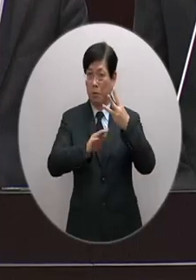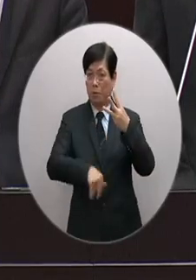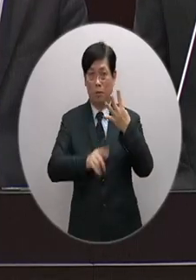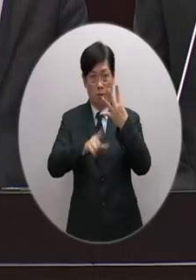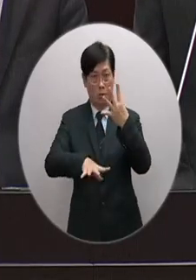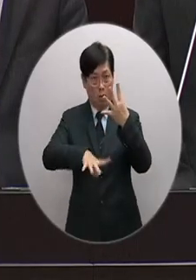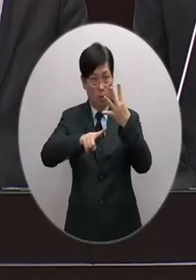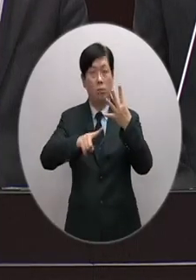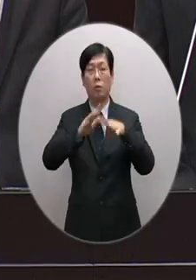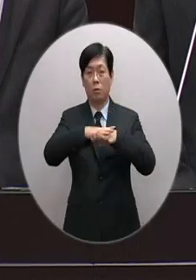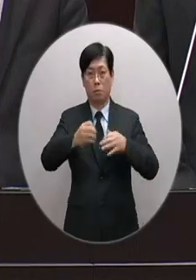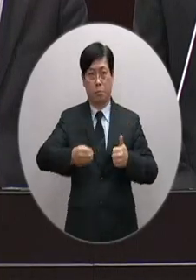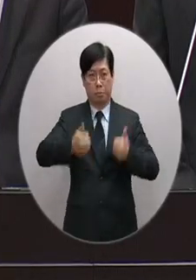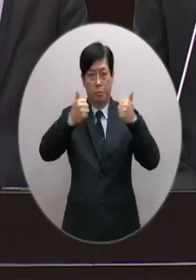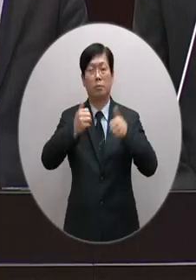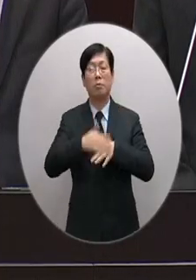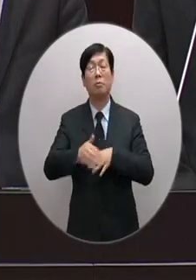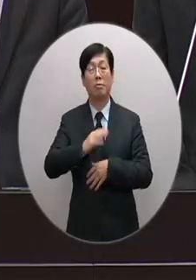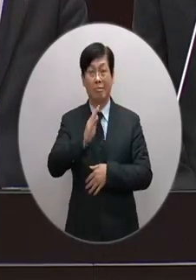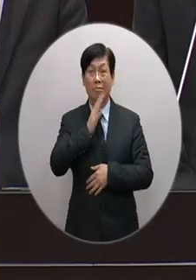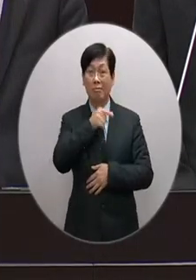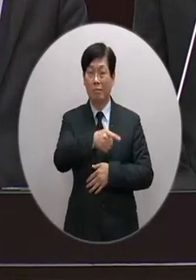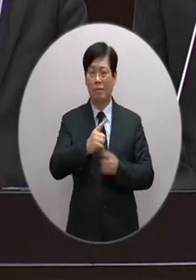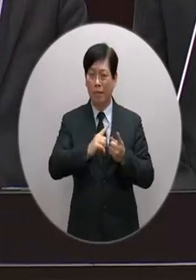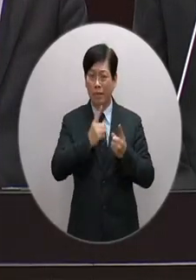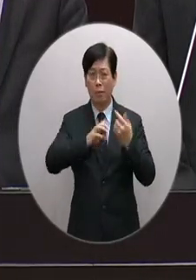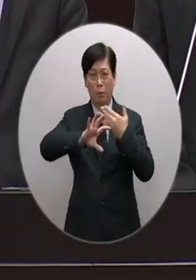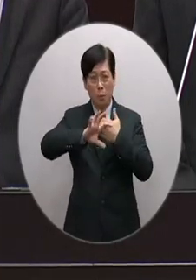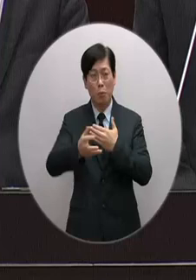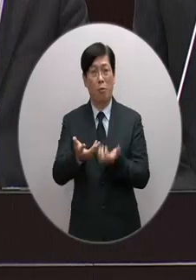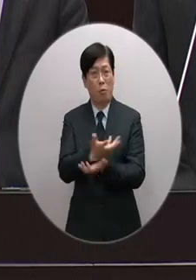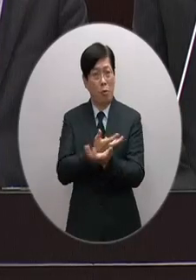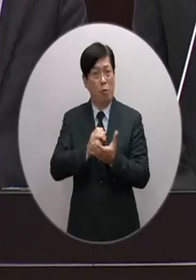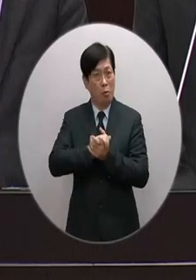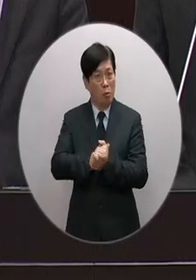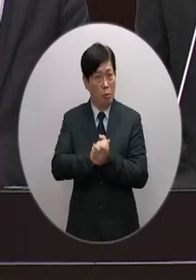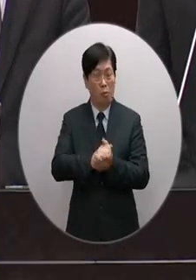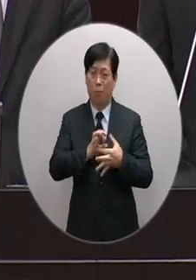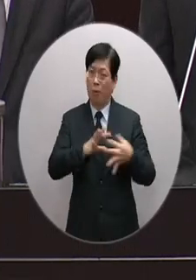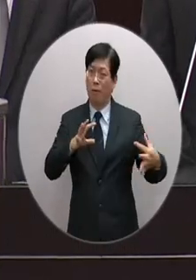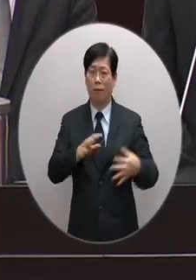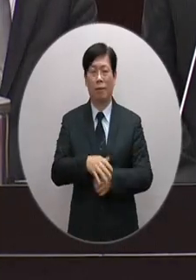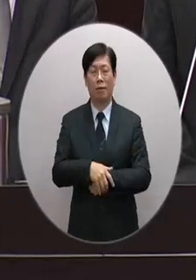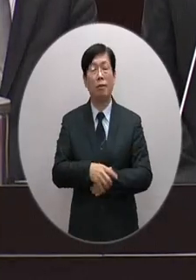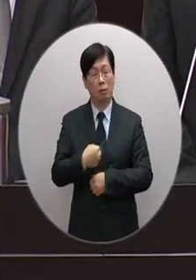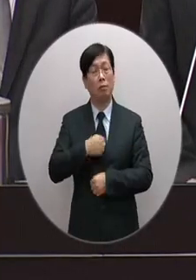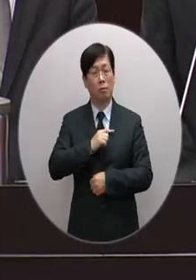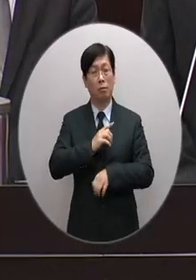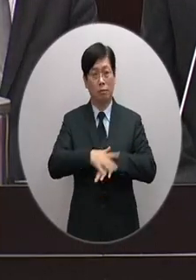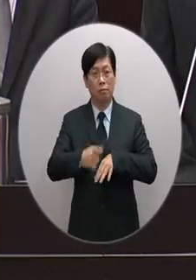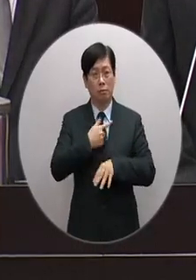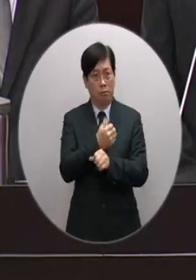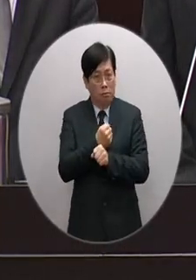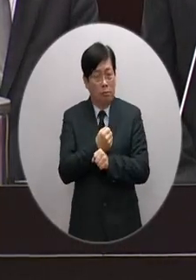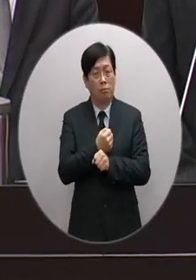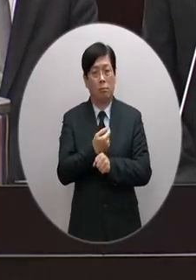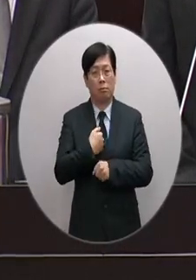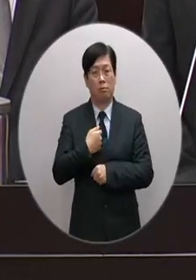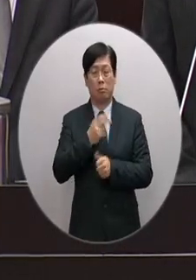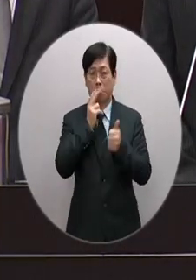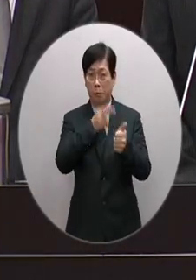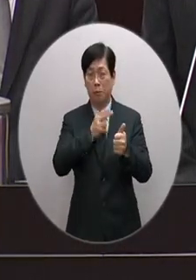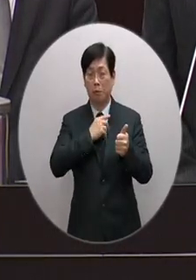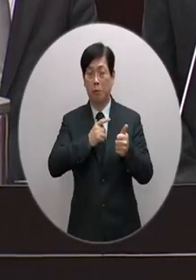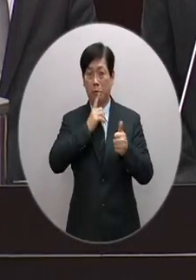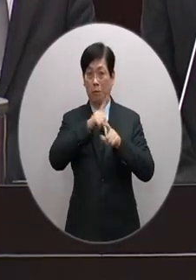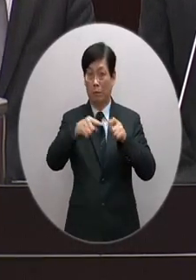月初，这边会达成协议，但是这个部分跟邦交是没有关系的。那我们会透过我们的驻